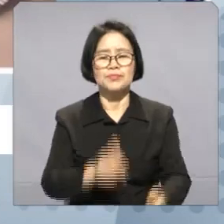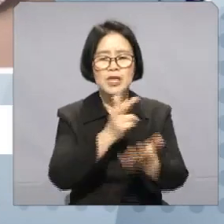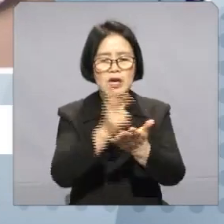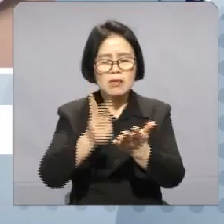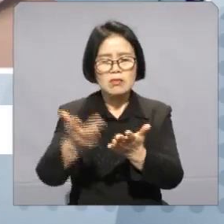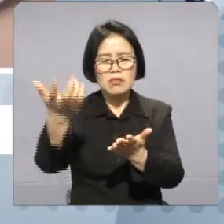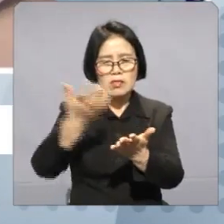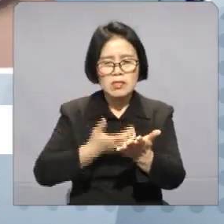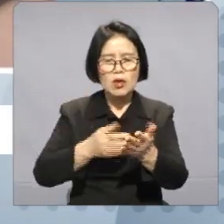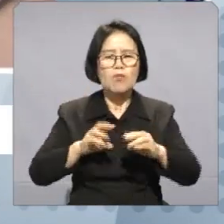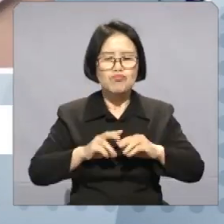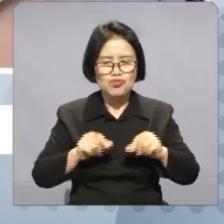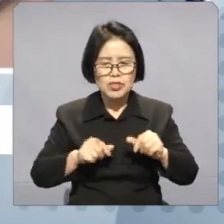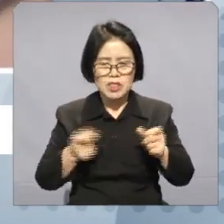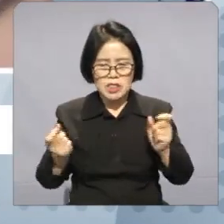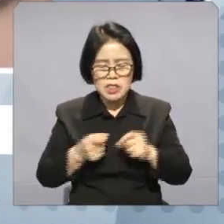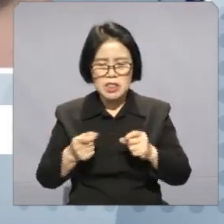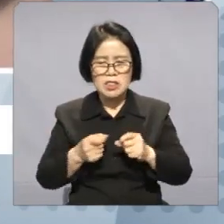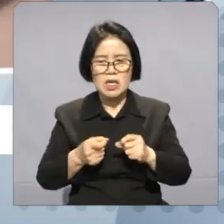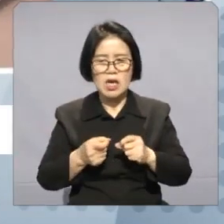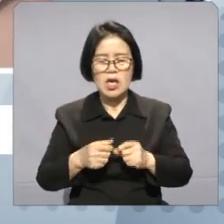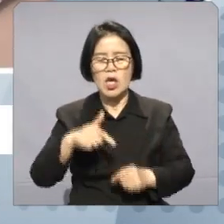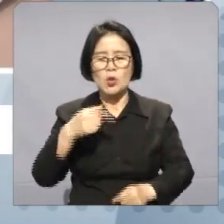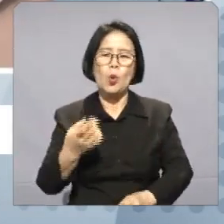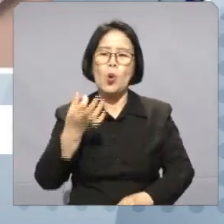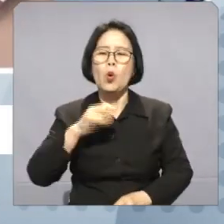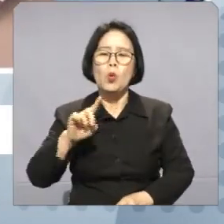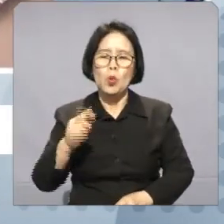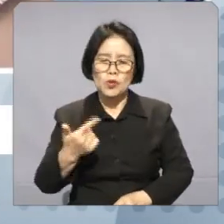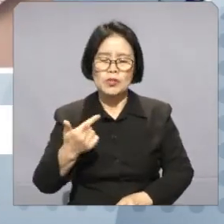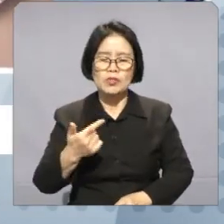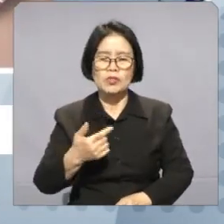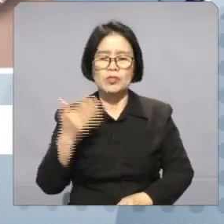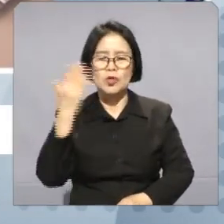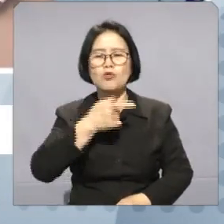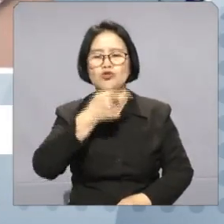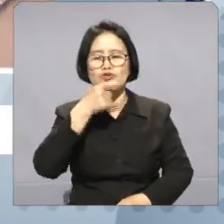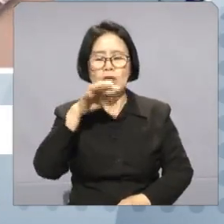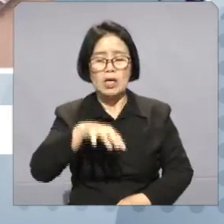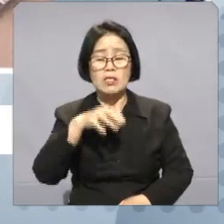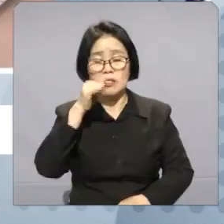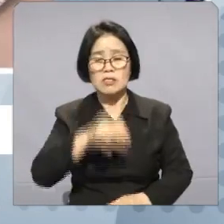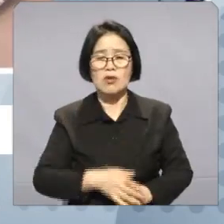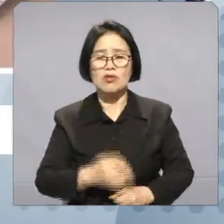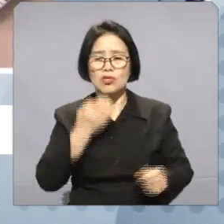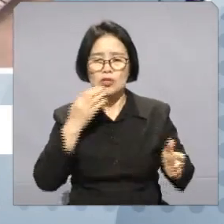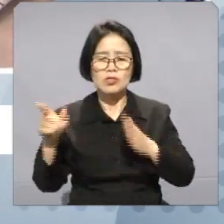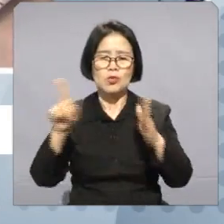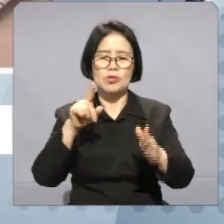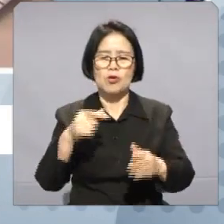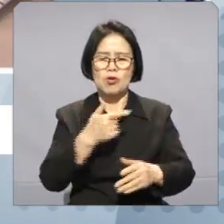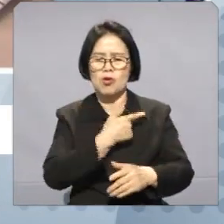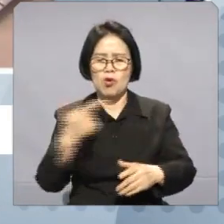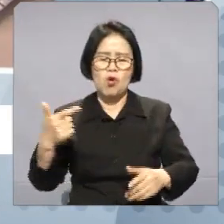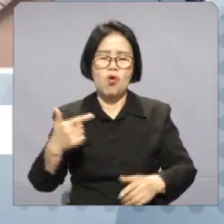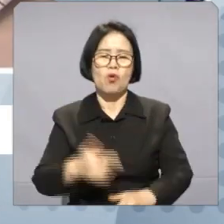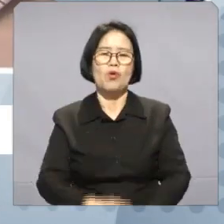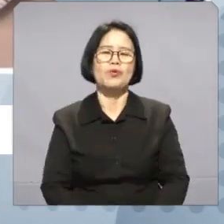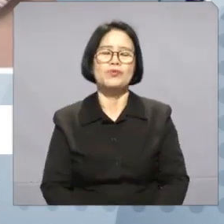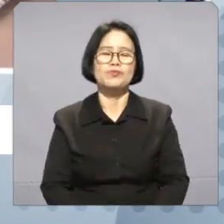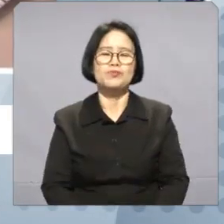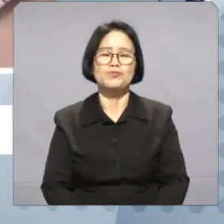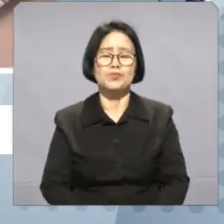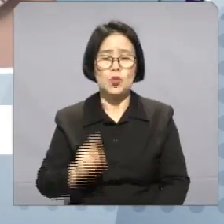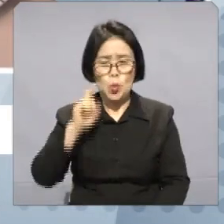차량기지 이전 부지 인근에 놓은 정수장이 있다고요 경기도에서 제일 규모가 크다고 들었습니다